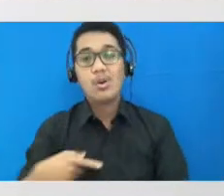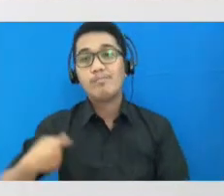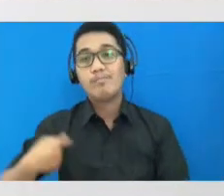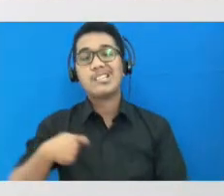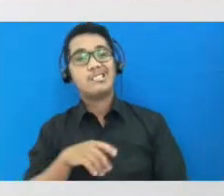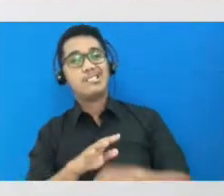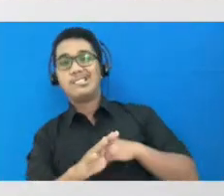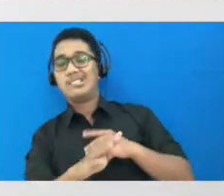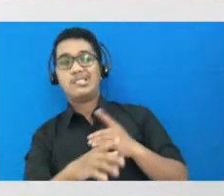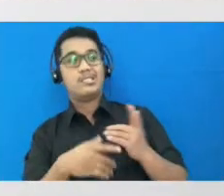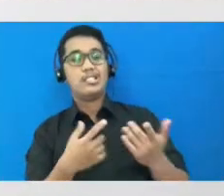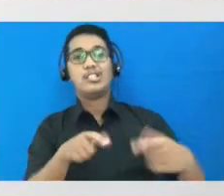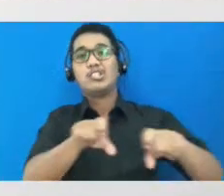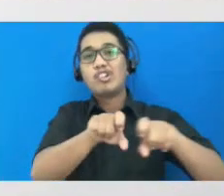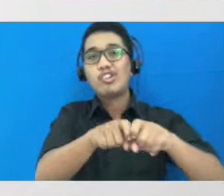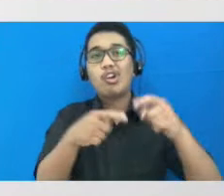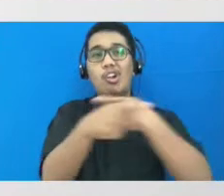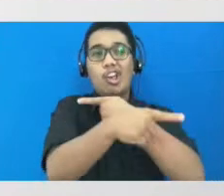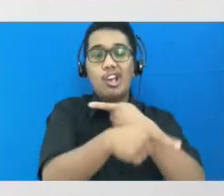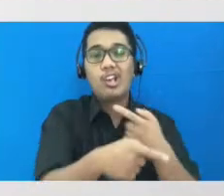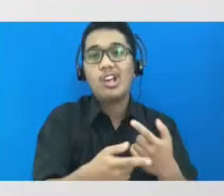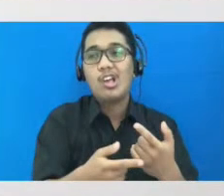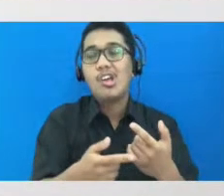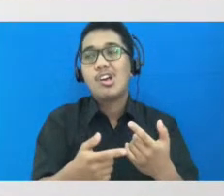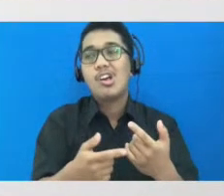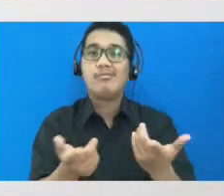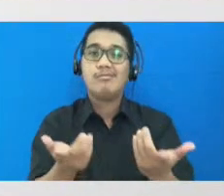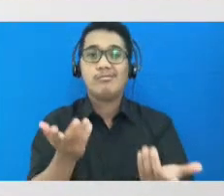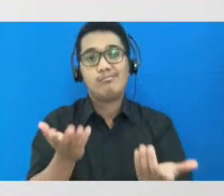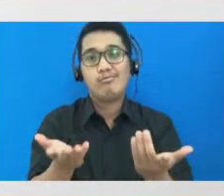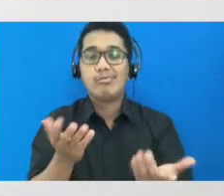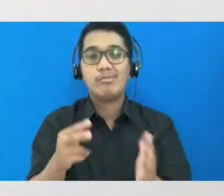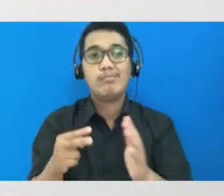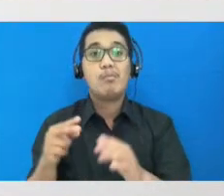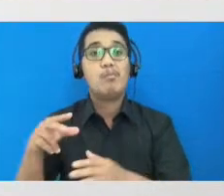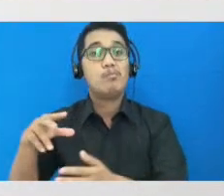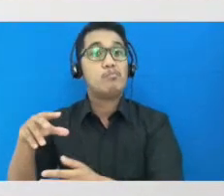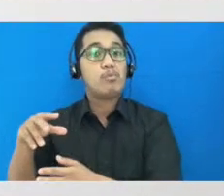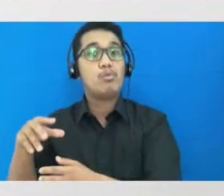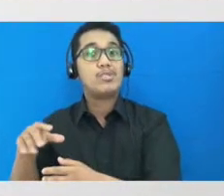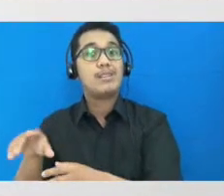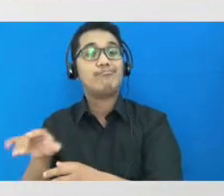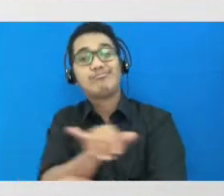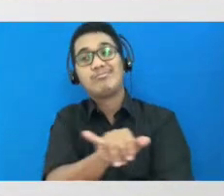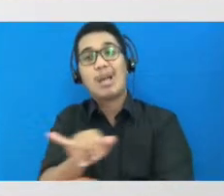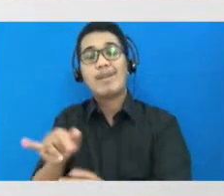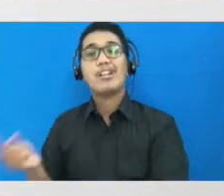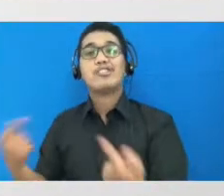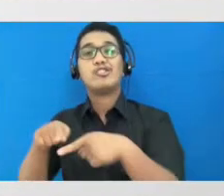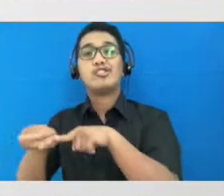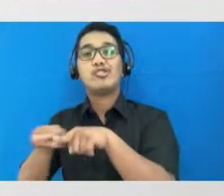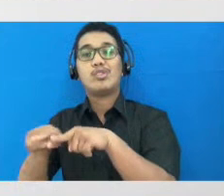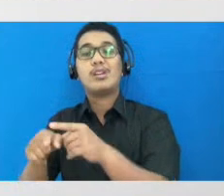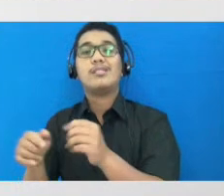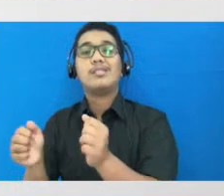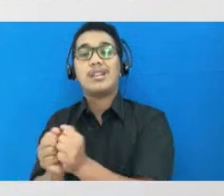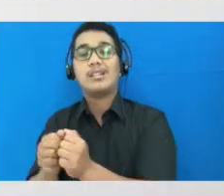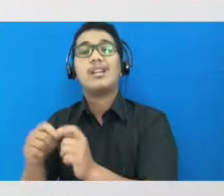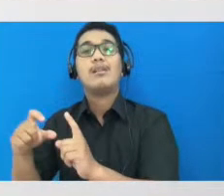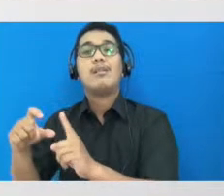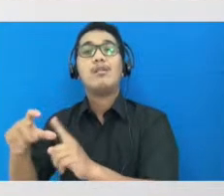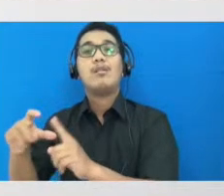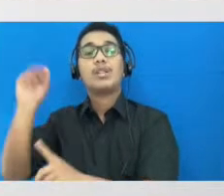bisa disatukan ke dalam pusat data Indonesia, pusat data nasional maksudnya, maka kementerian tersebut diarahkan untuk